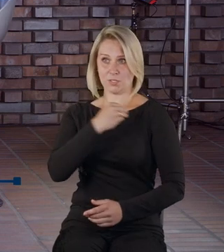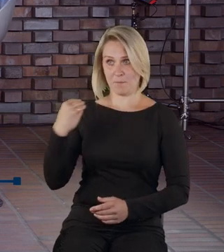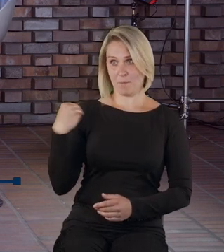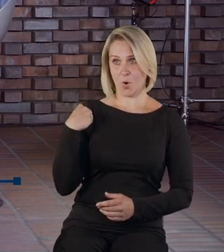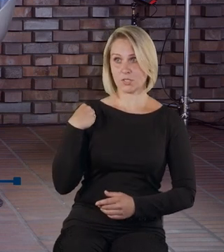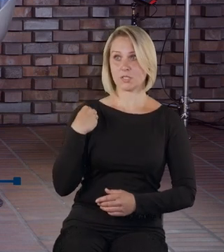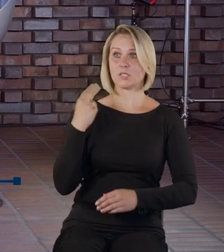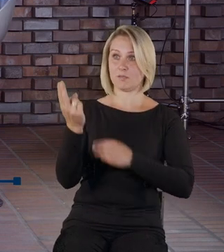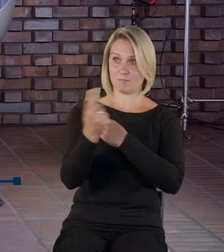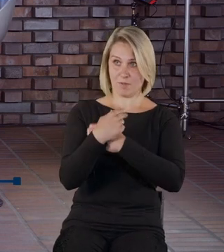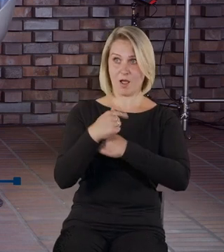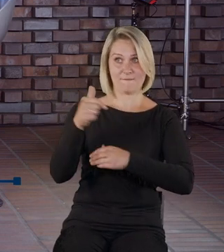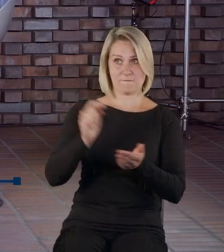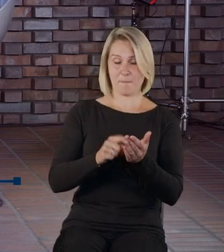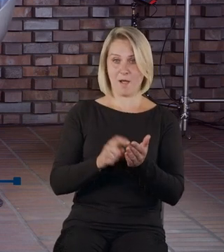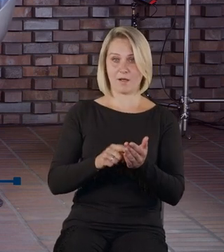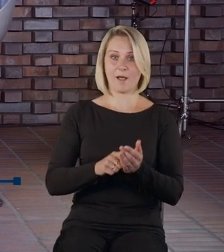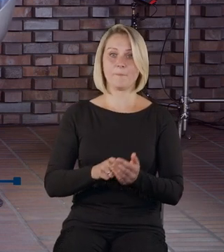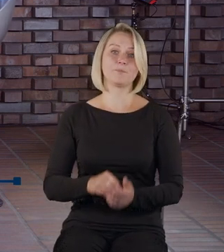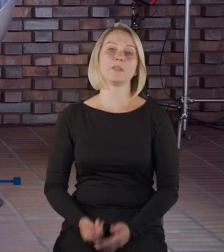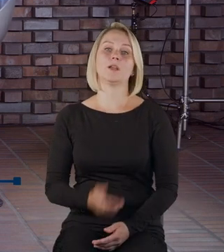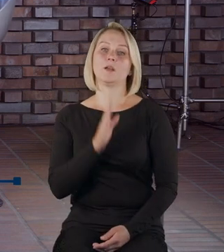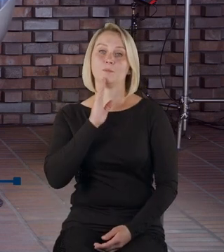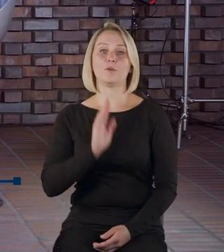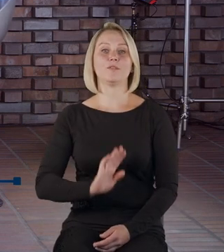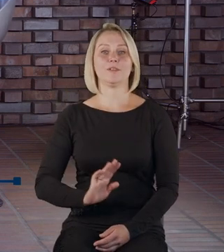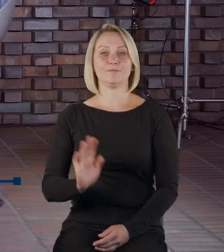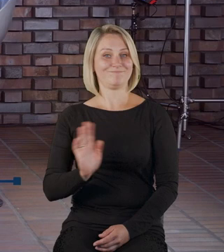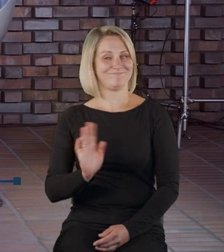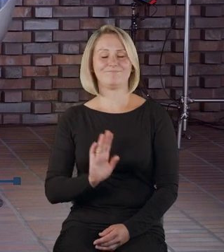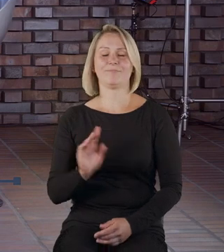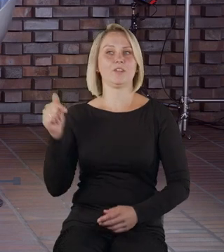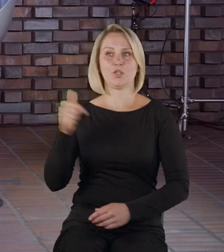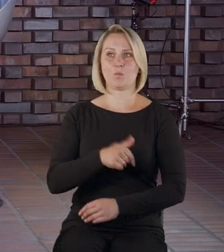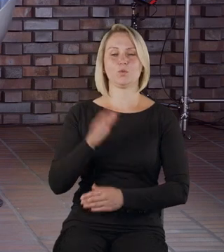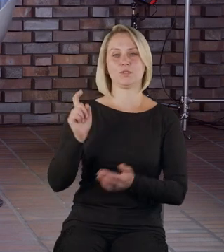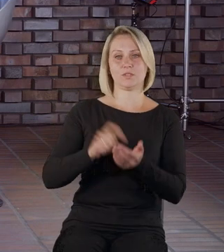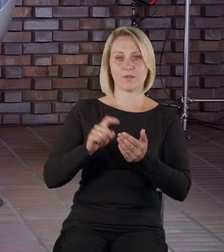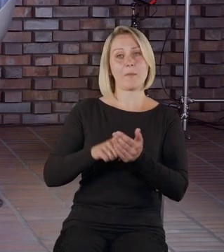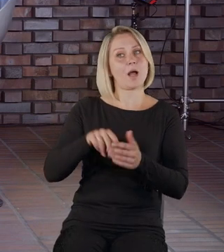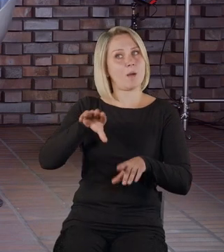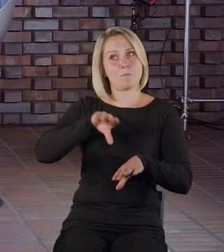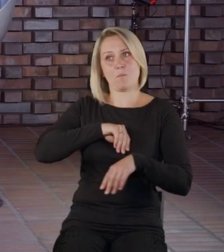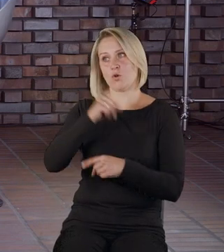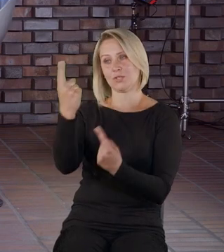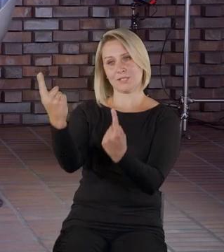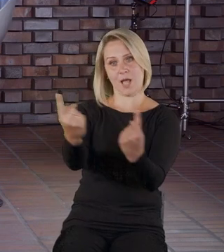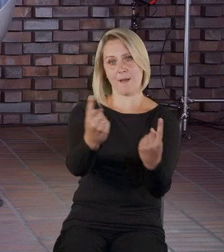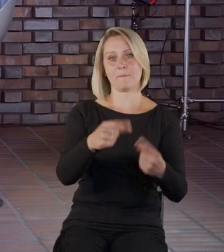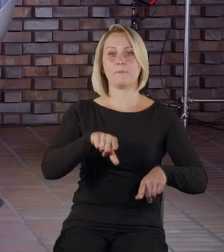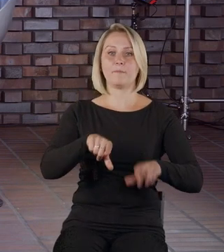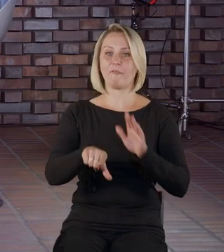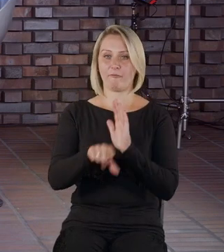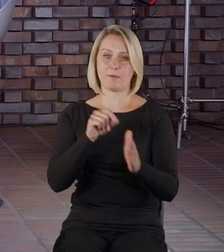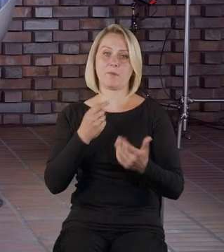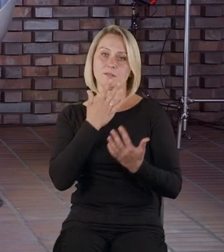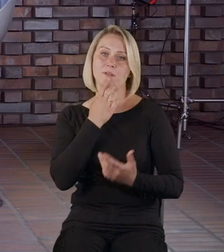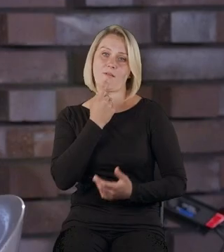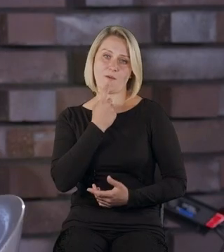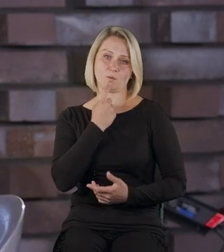na naszym uniwersytecie? Więc tak jak już wspominałam, na szczęście nie muszą. Mogą wybrać, w jakim języku chcą podjąć